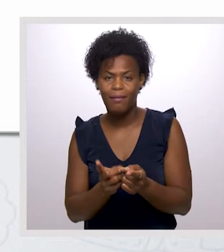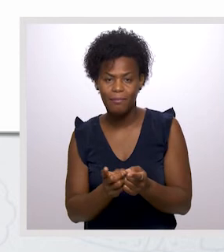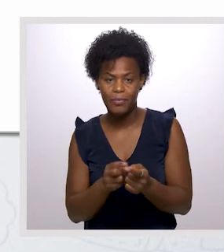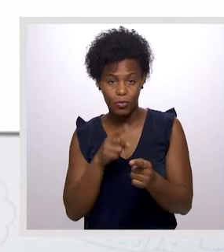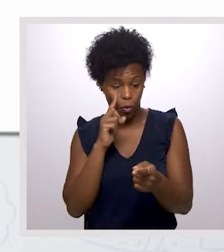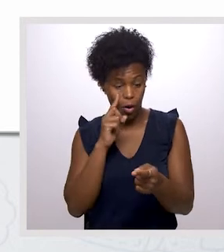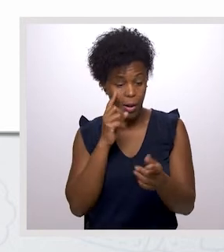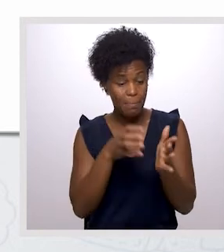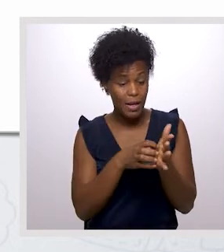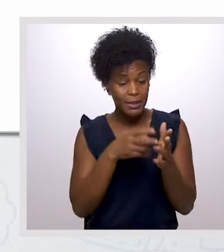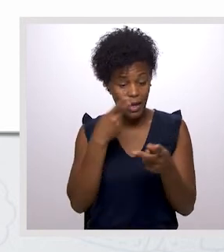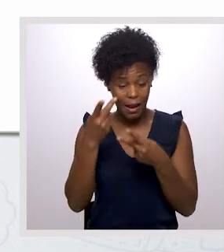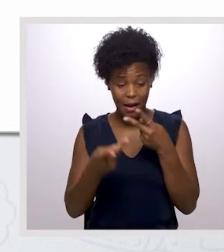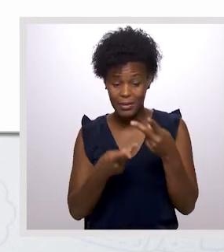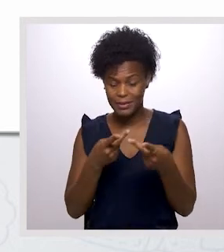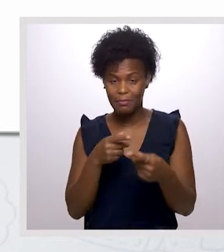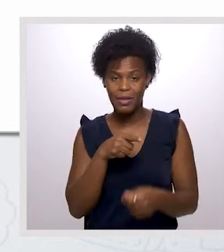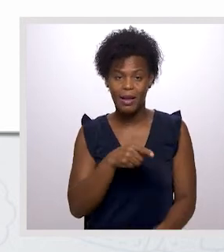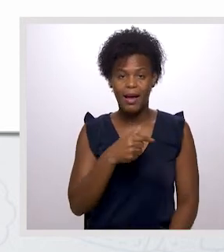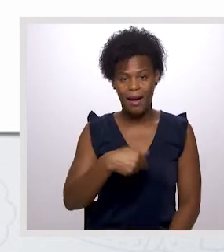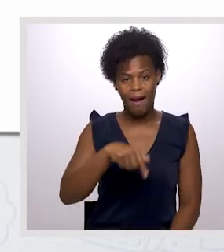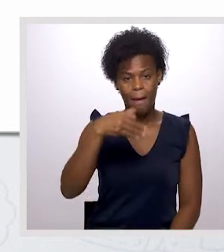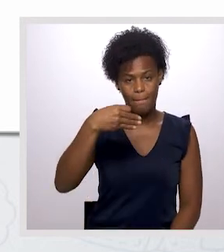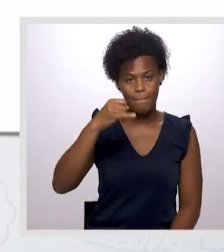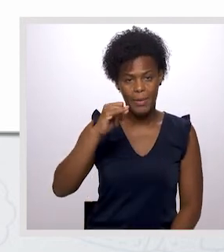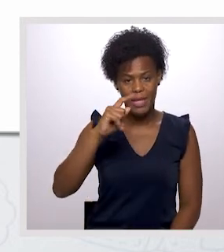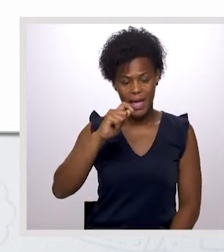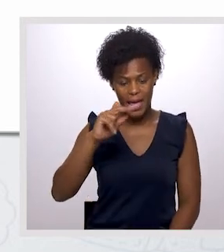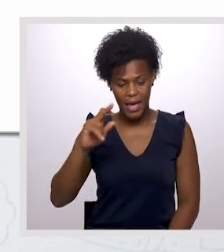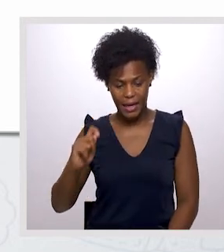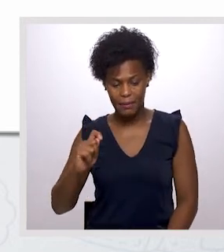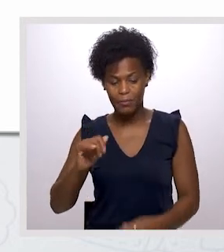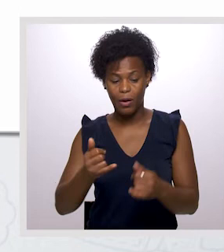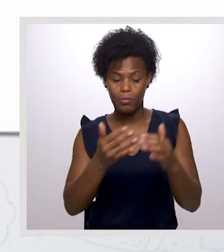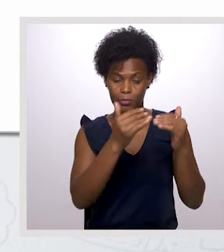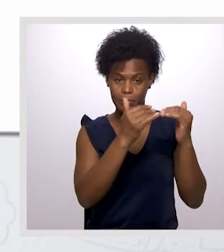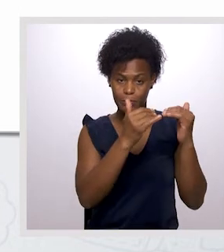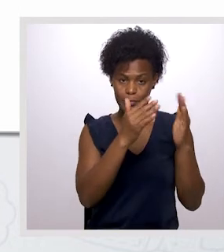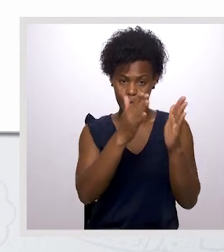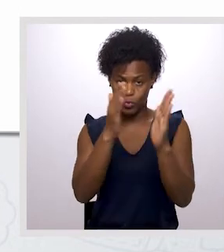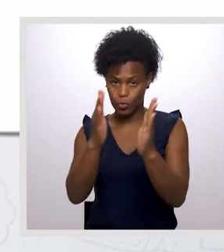analyser les images. Ici, nous avons Pierre. Et ao lado, à